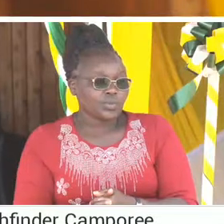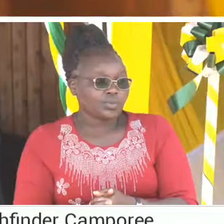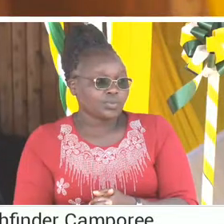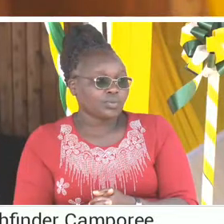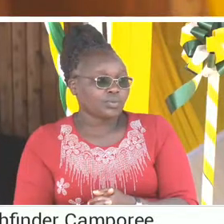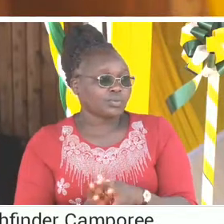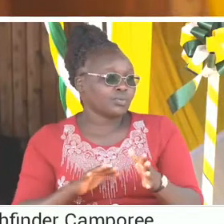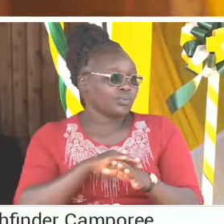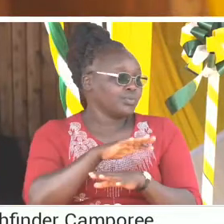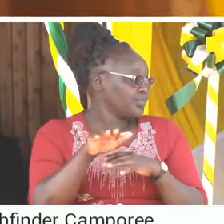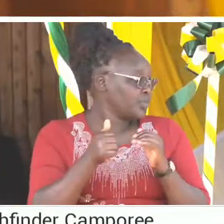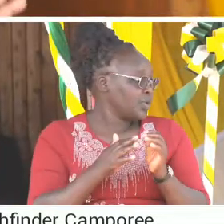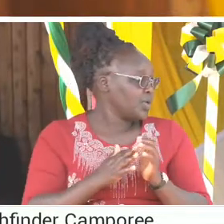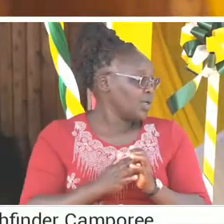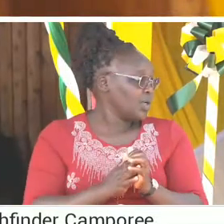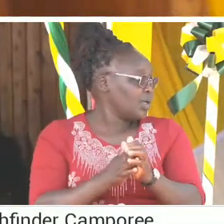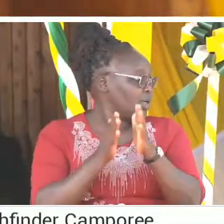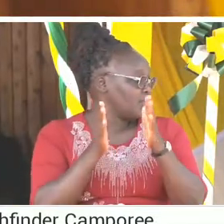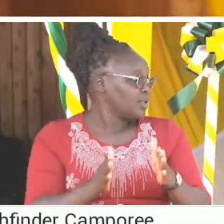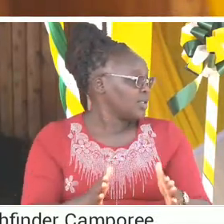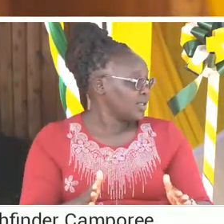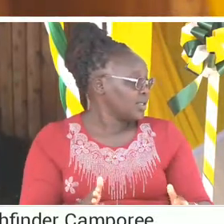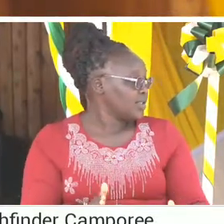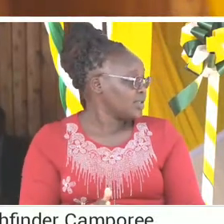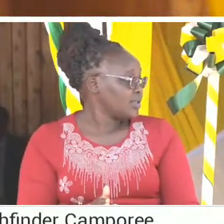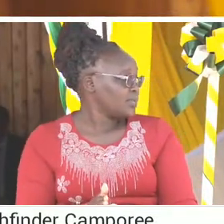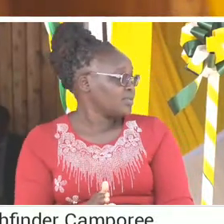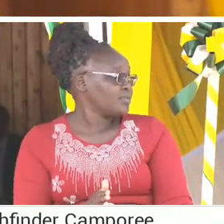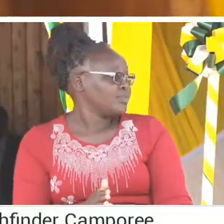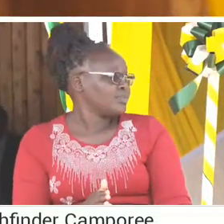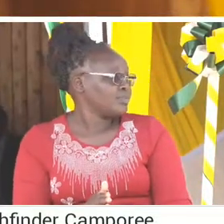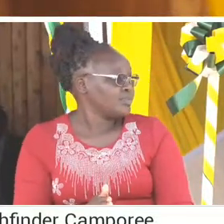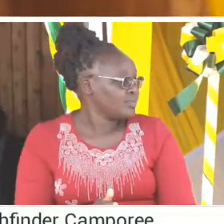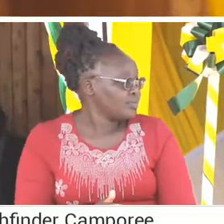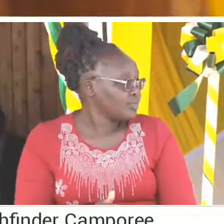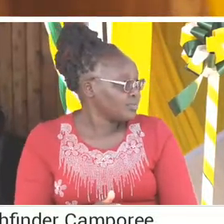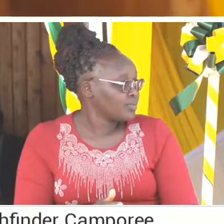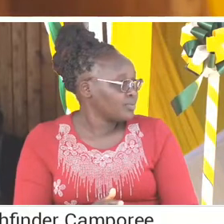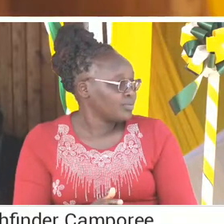wote wa executive committee, steering committee, tafadhali kujeni mbele safari moja.